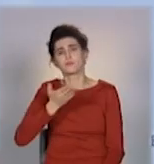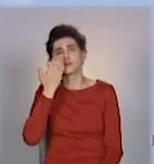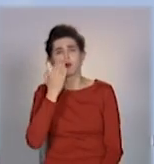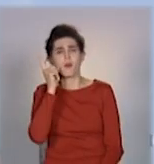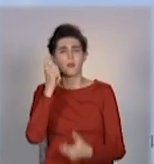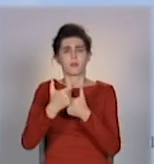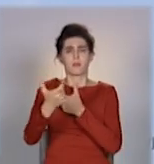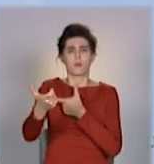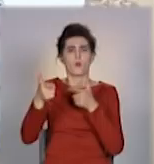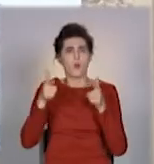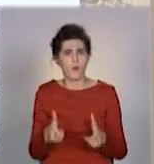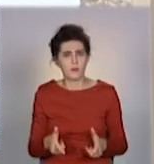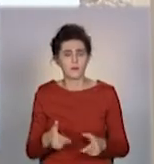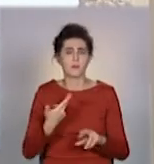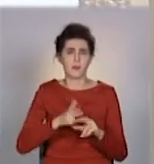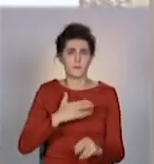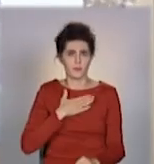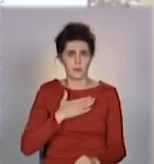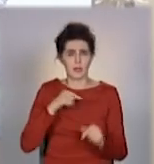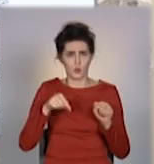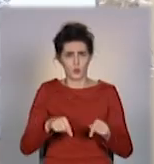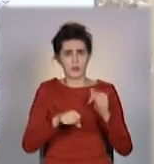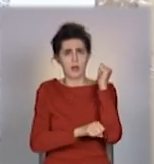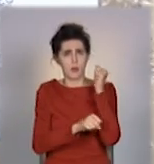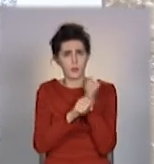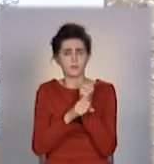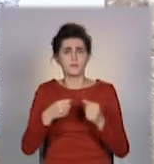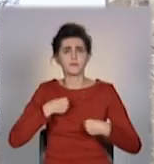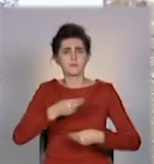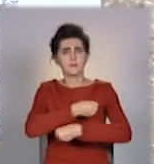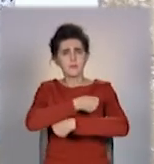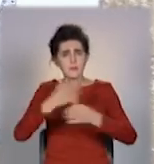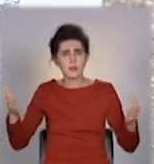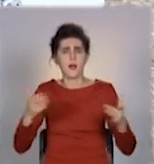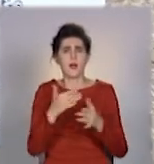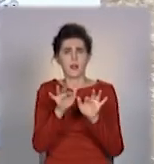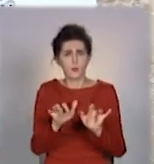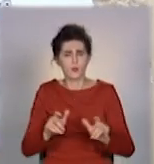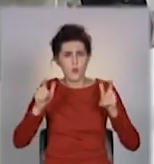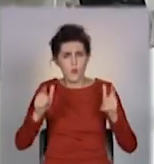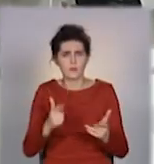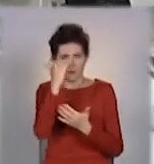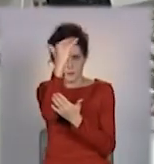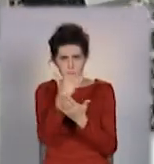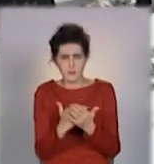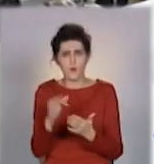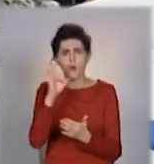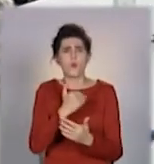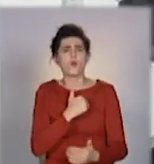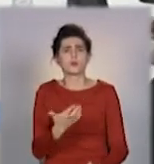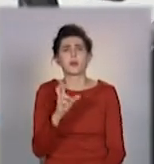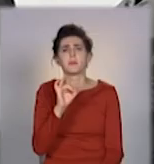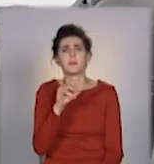Наши сотрудники подбирали QR-коды тех сайтов, которые предоставляют открытый доступ к различным библиотекам. А це